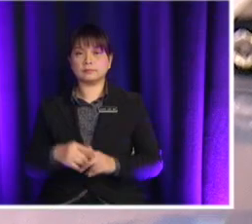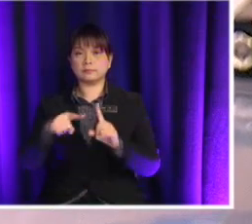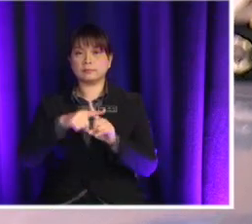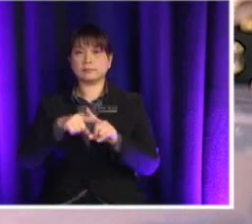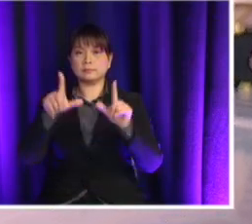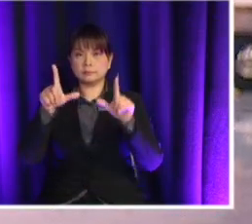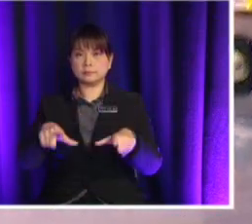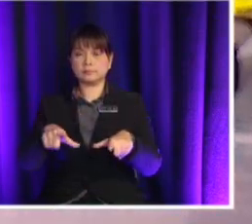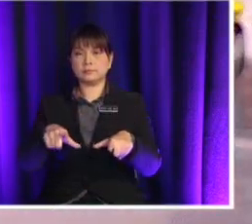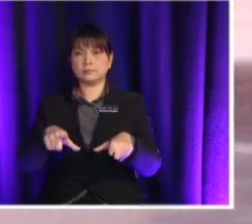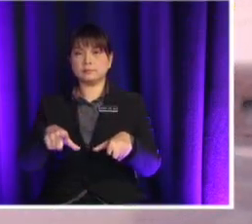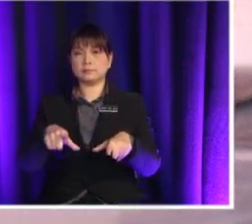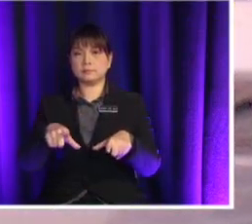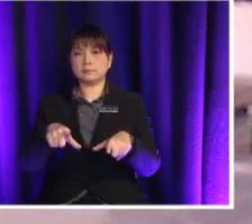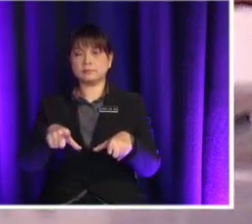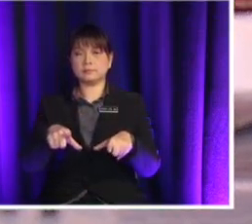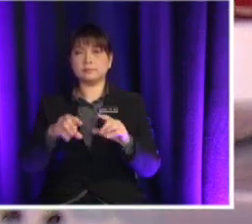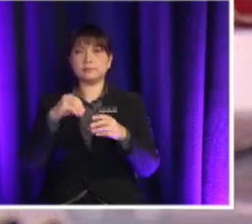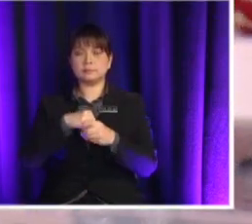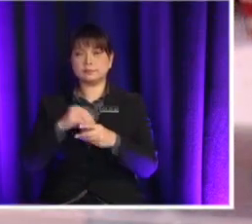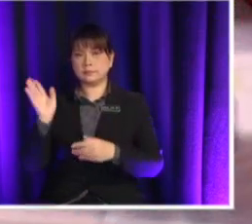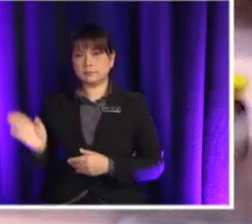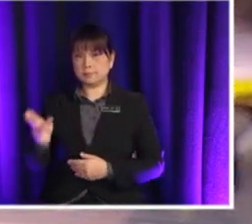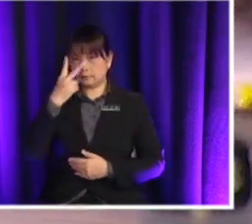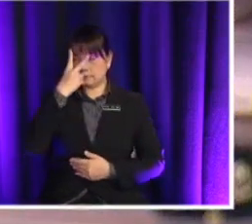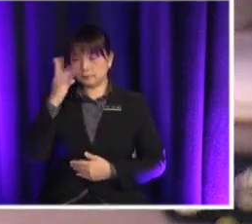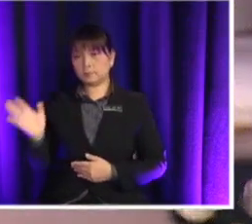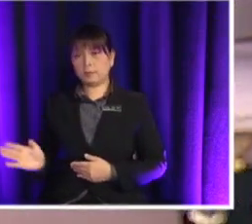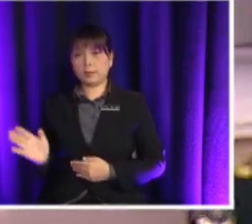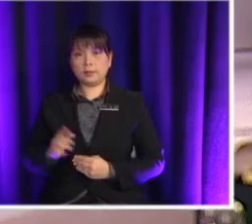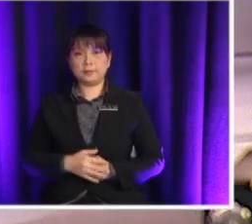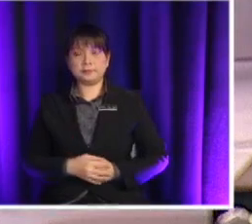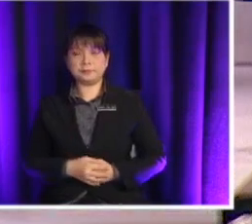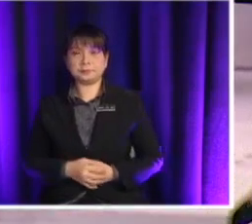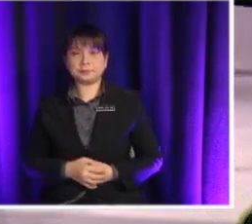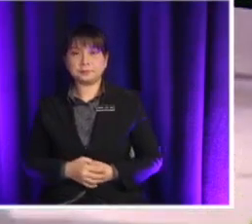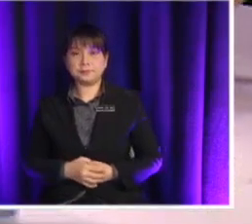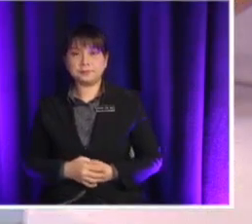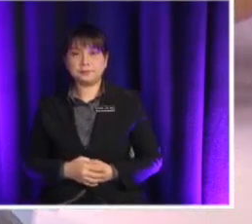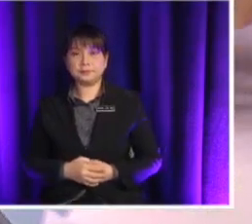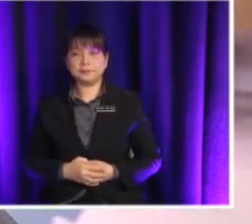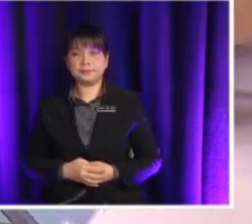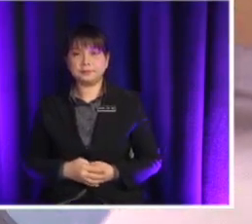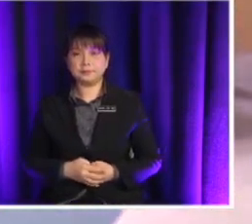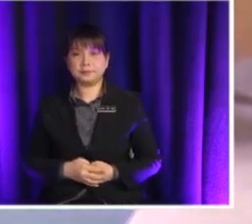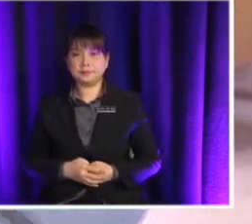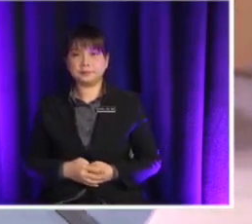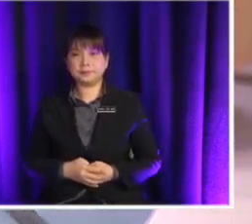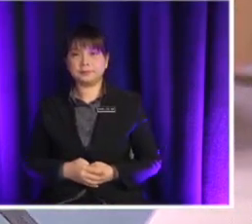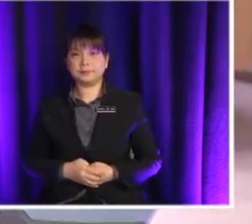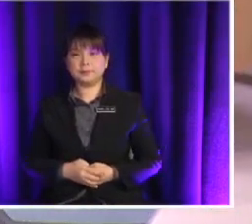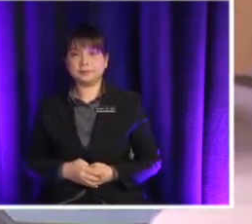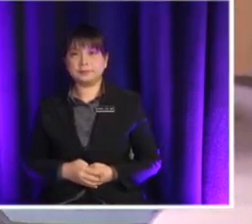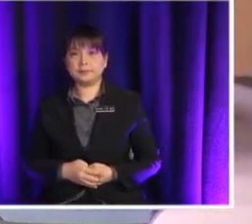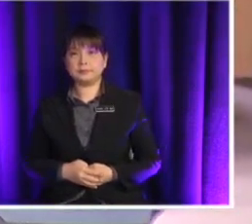letak positif pun Di sini, cikgu? Ya, boleh. Okey, yang di okey, negatif yang yang negatif pun